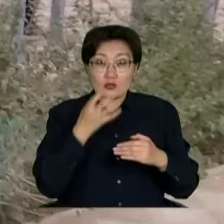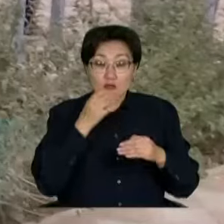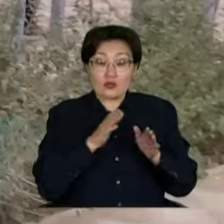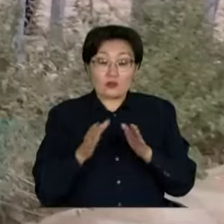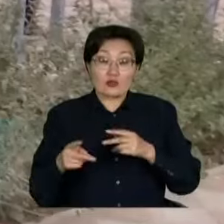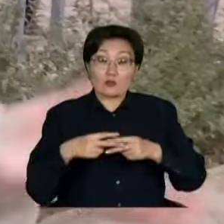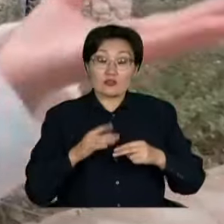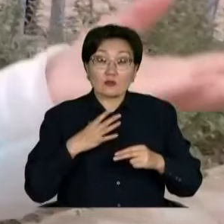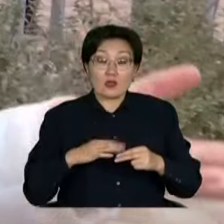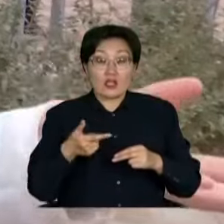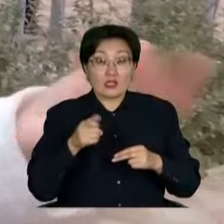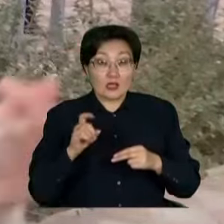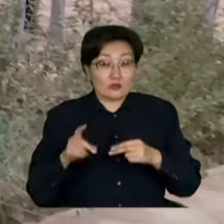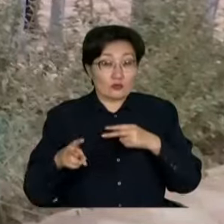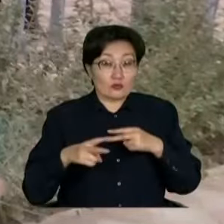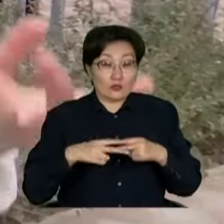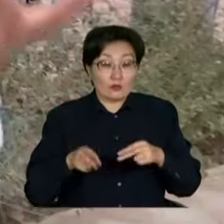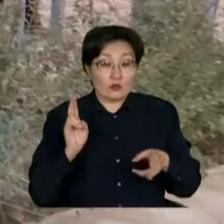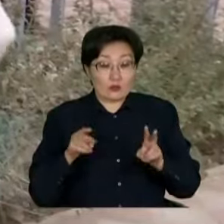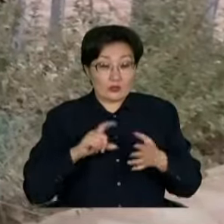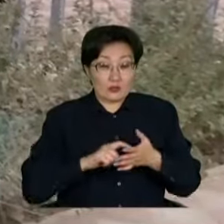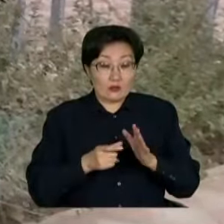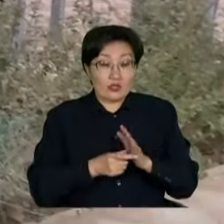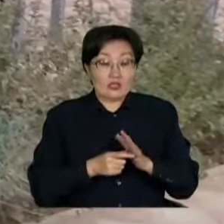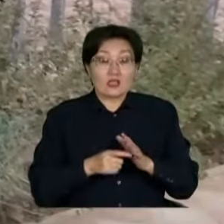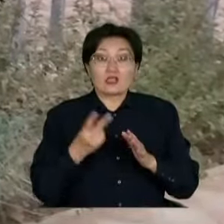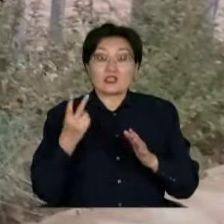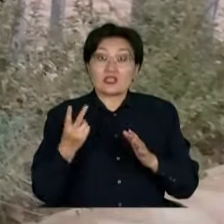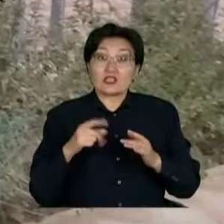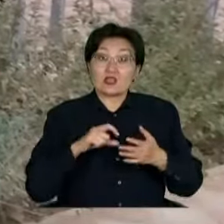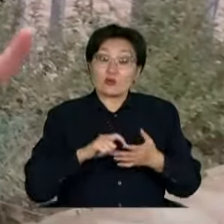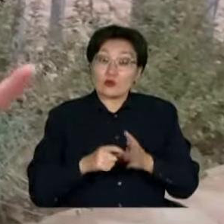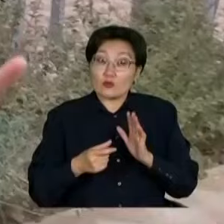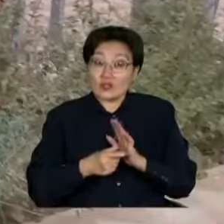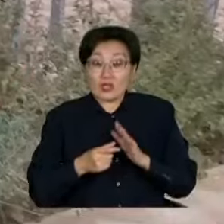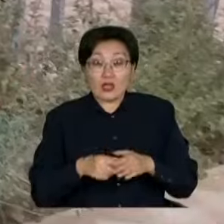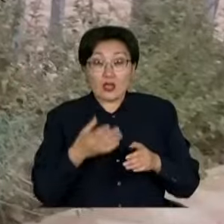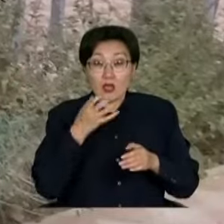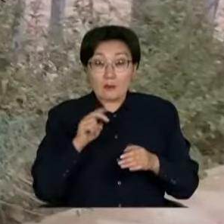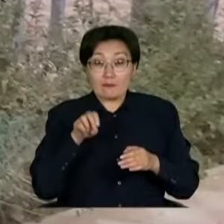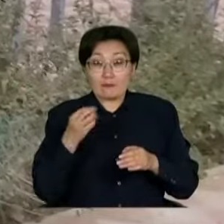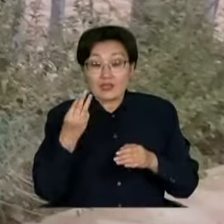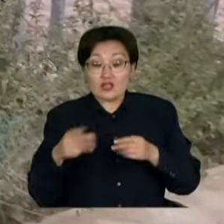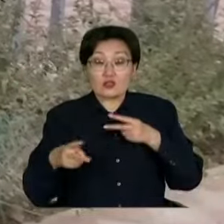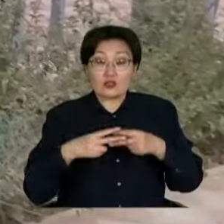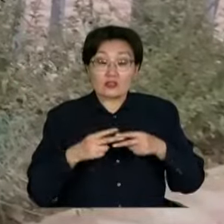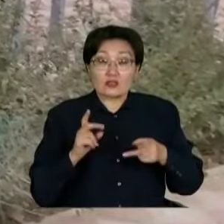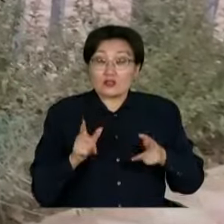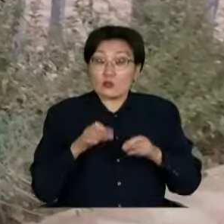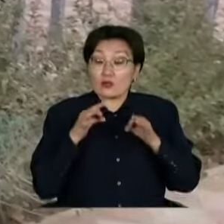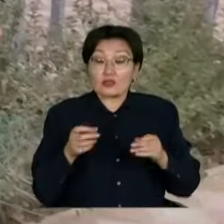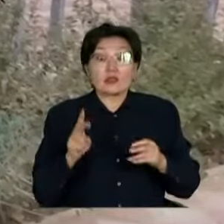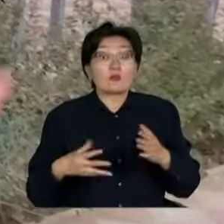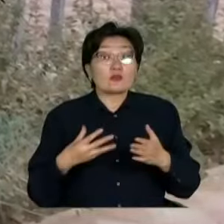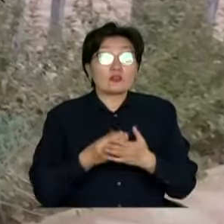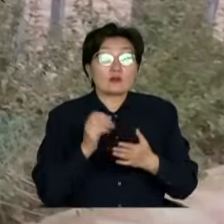Газ қосып қойып отырмыз немізге. Кухнямызға екі жаққа пеш қосып отырмыз. Шыны керек оның ақшасын кім төлейді? Например,